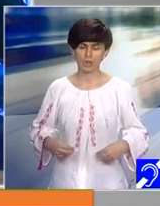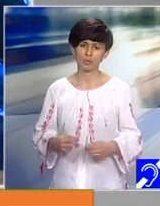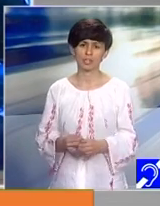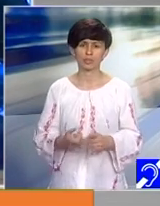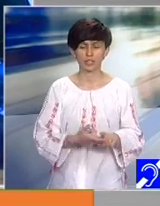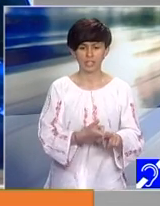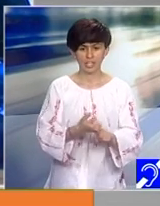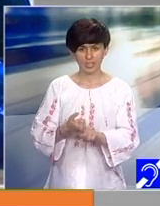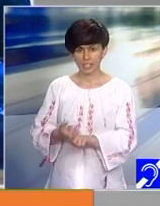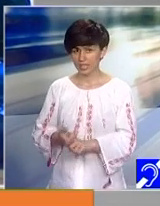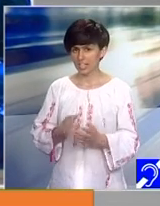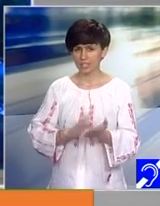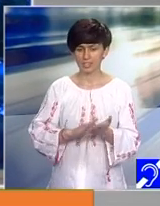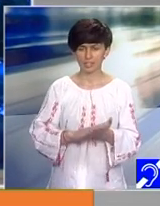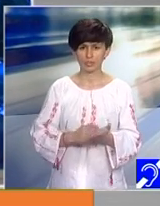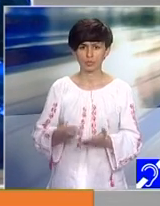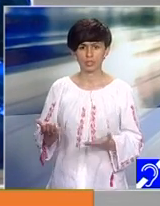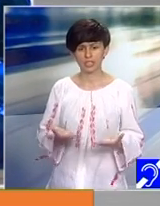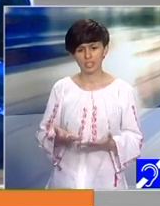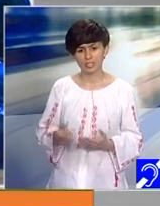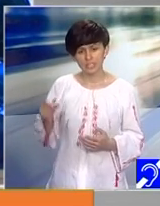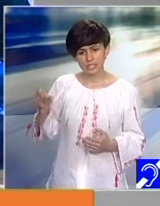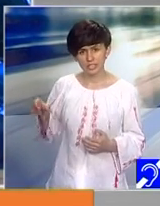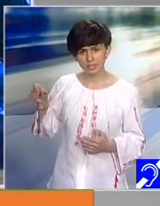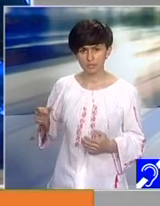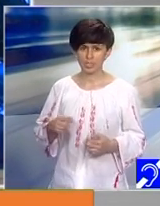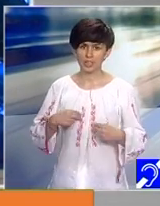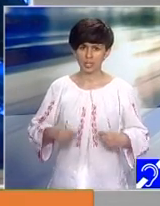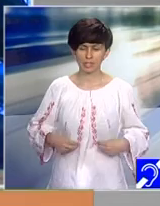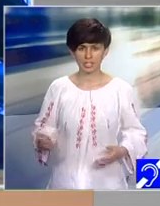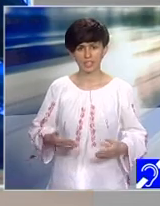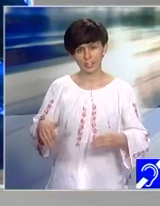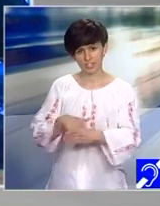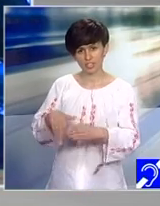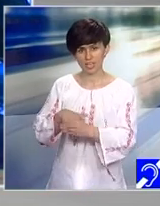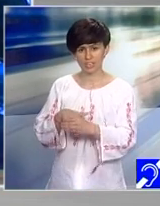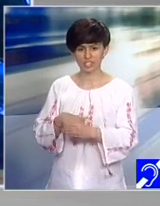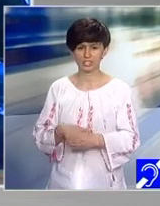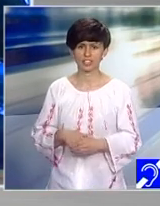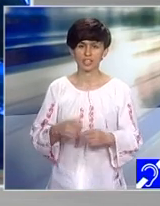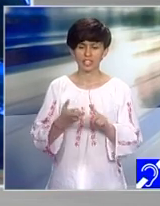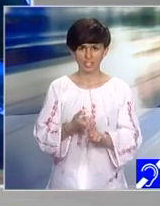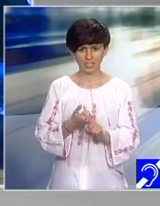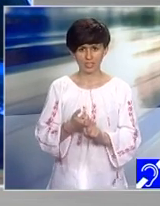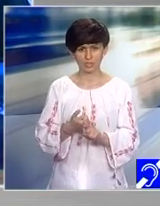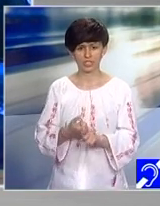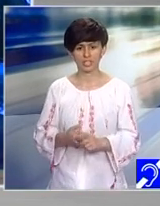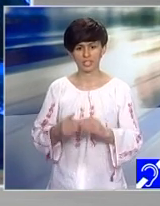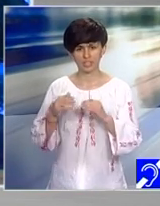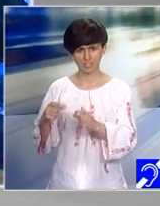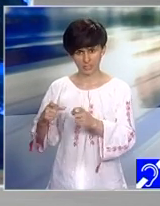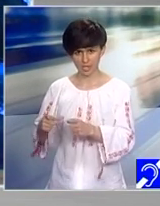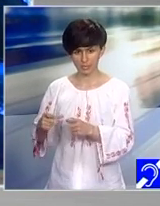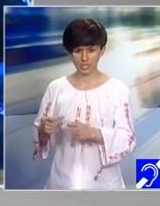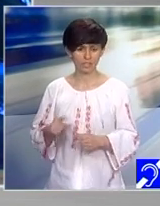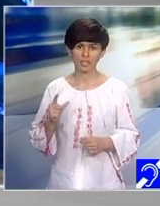că parlamentarii care își angajează rudele în cabinetele de lor parlamentare nu mai intră sub incidența conflictului de